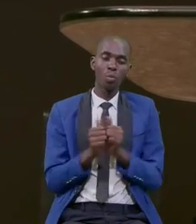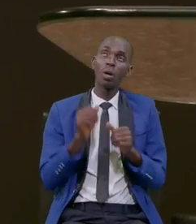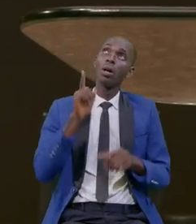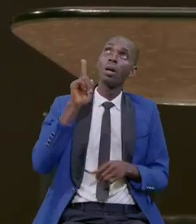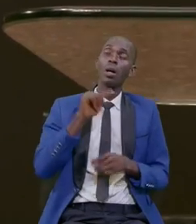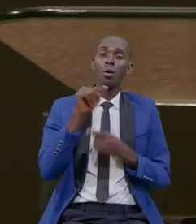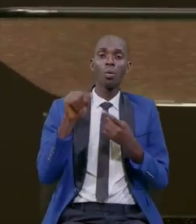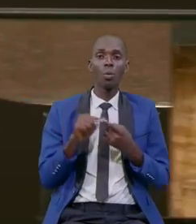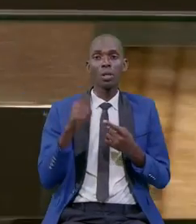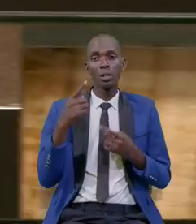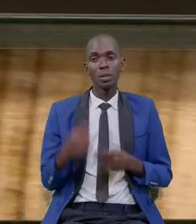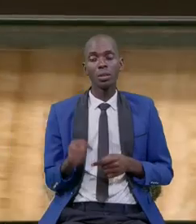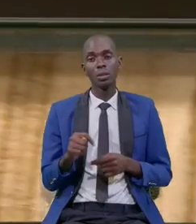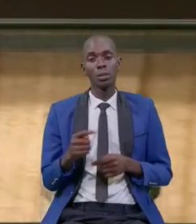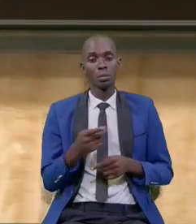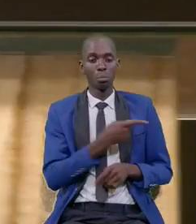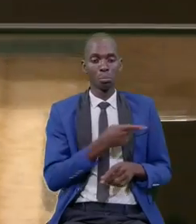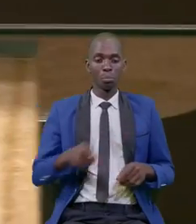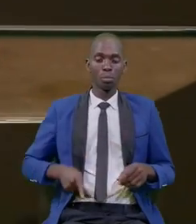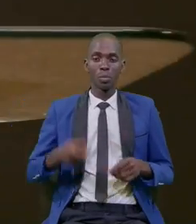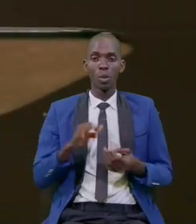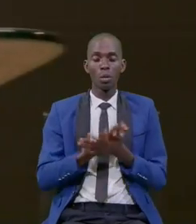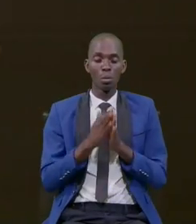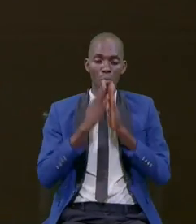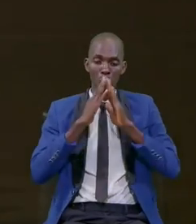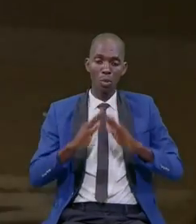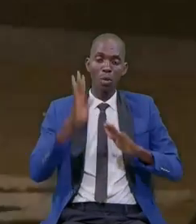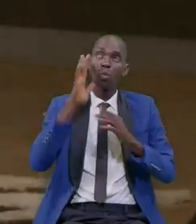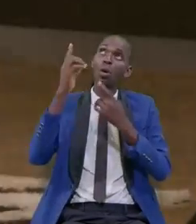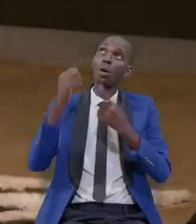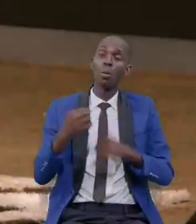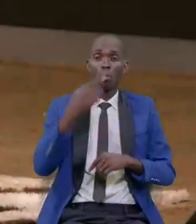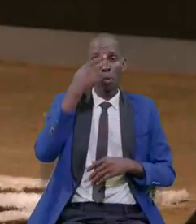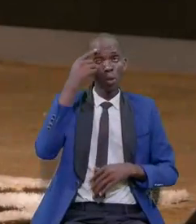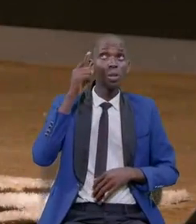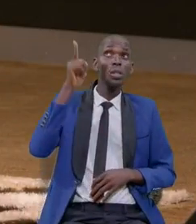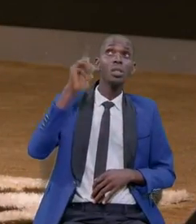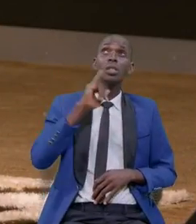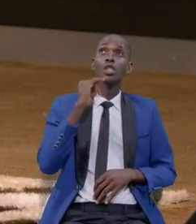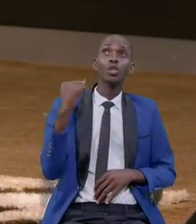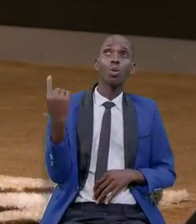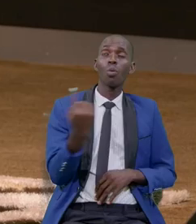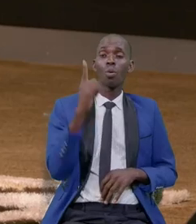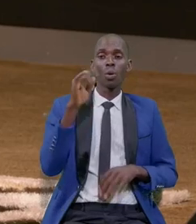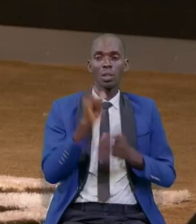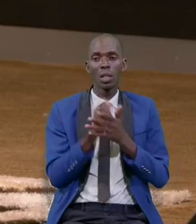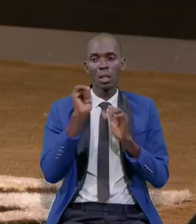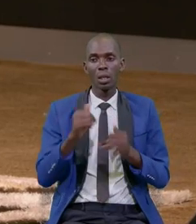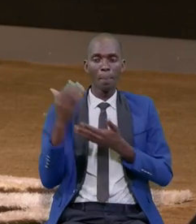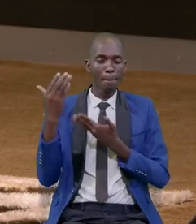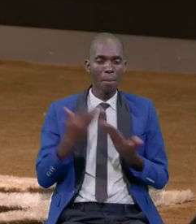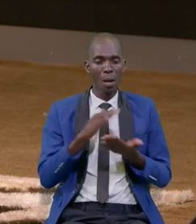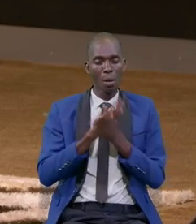Et lorsque le prince de la paix viendra, au fait, c'est lui seul qui peut apporter la paix sur la